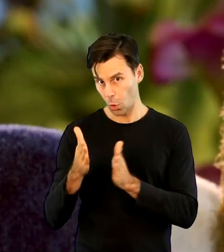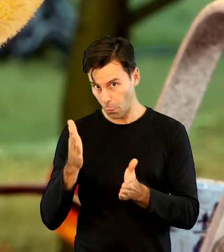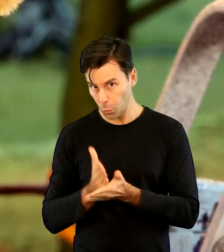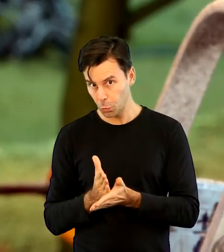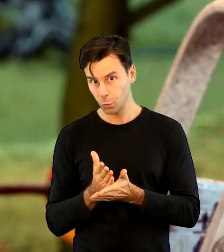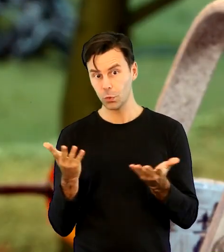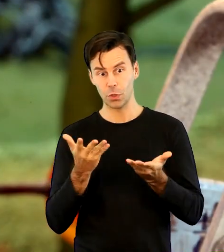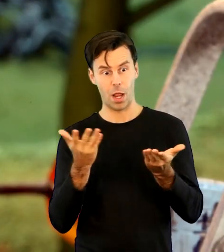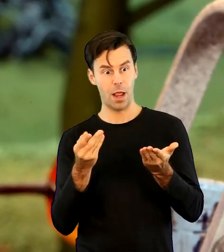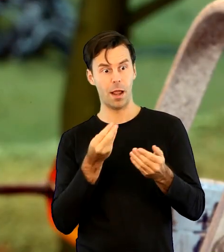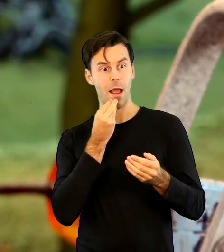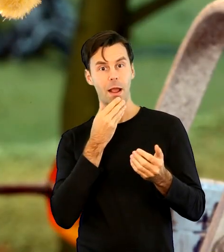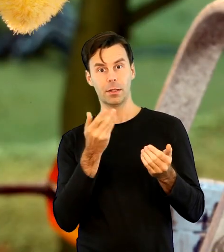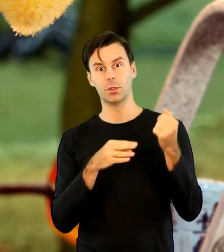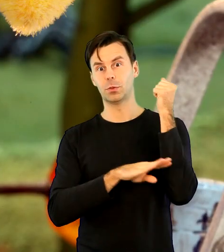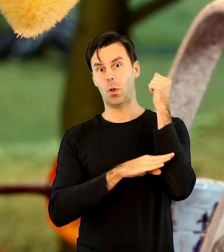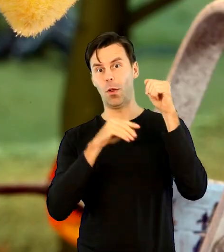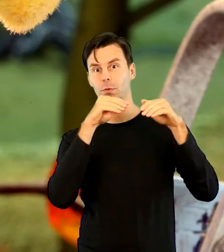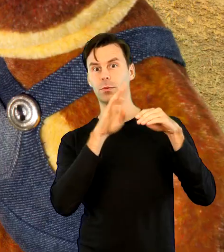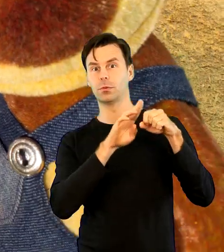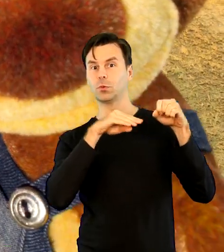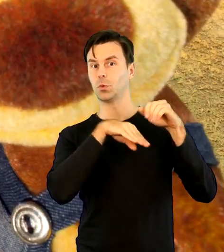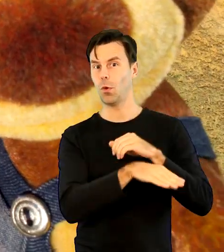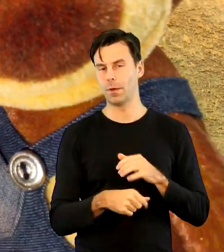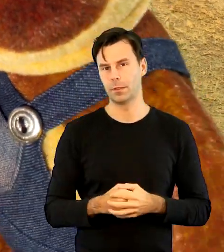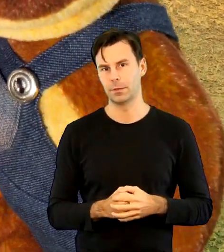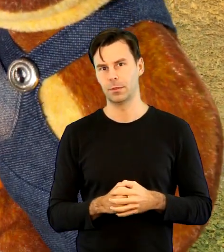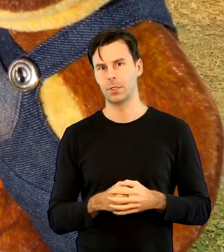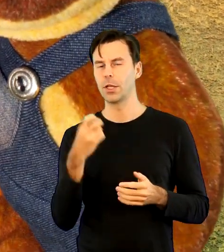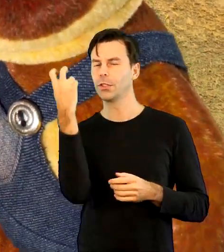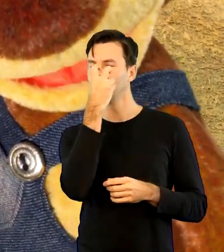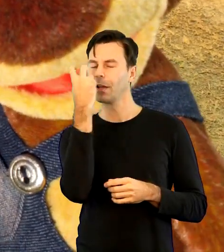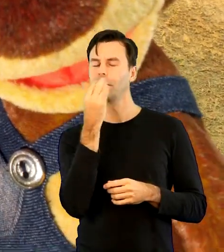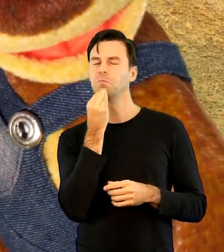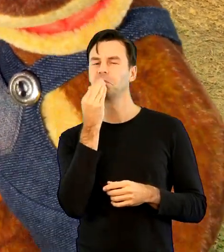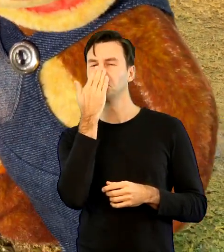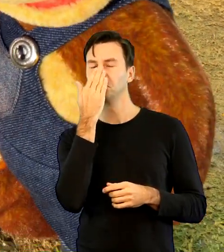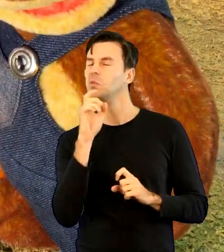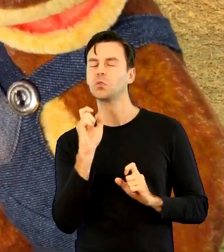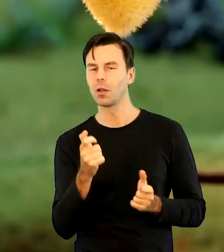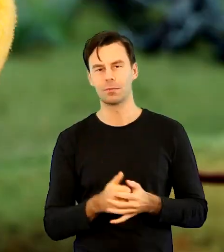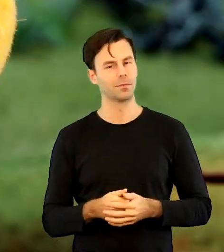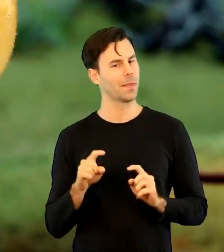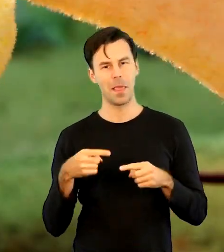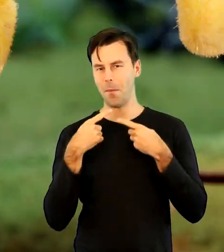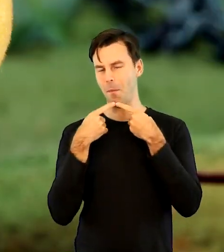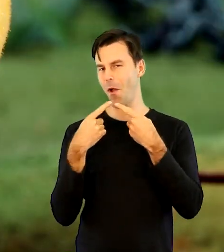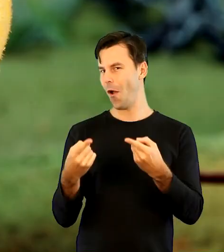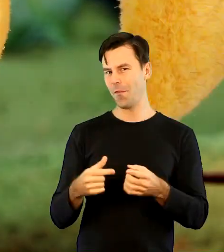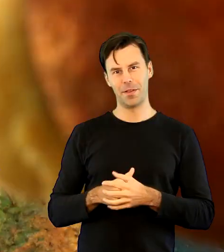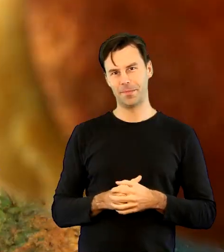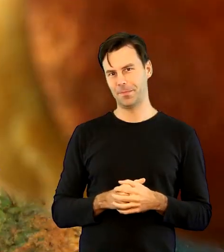lesie. Nie, w spiżarni. Dobrze, Maciu, że przypomniałaś. Ciekawe, co przygotowałeś do jedzenia. Nie